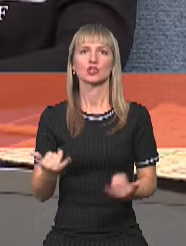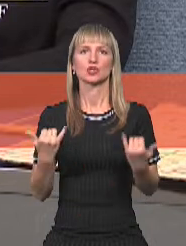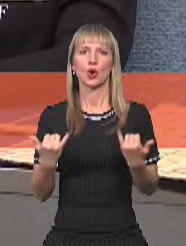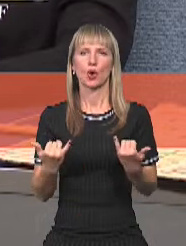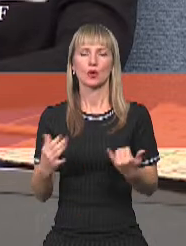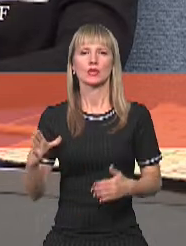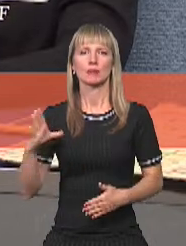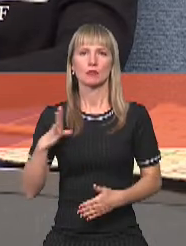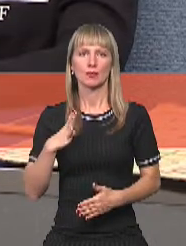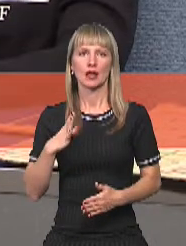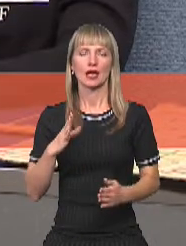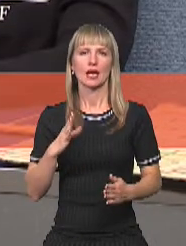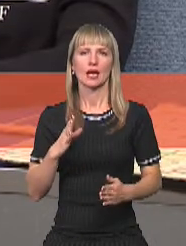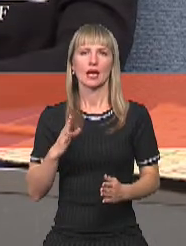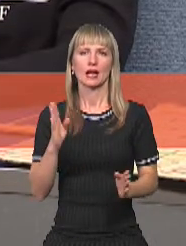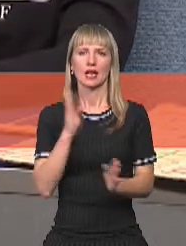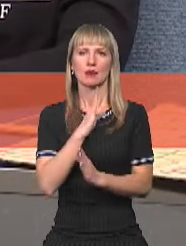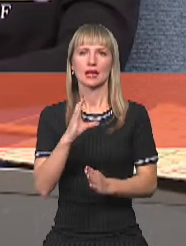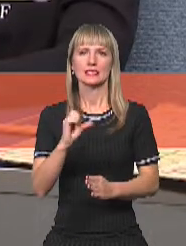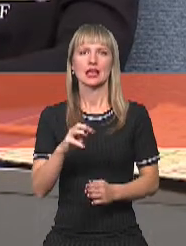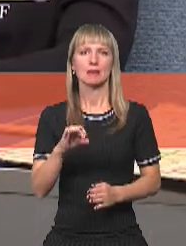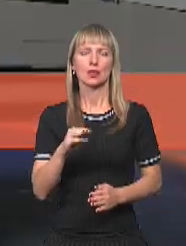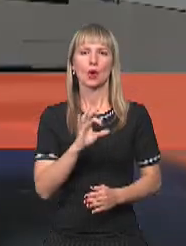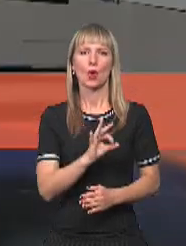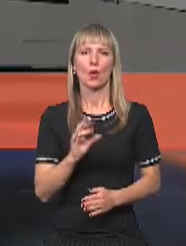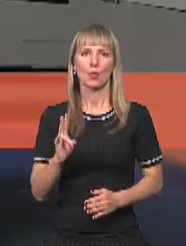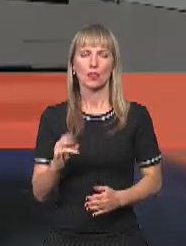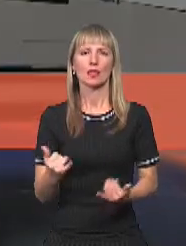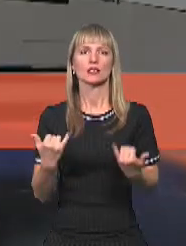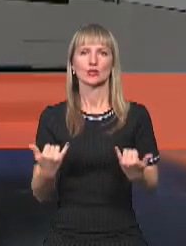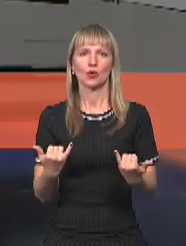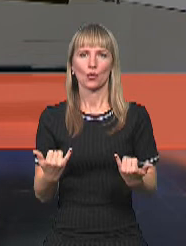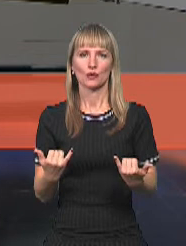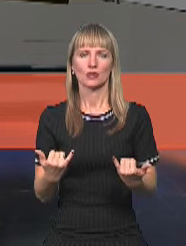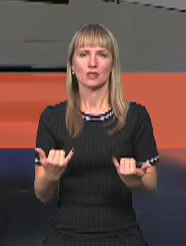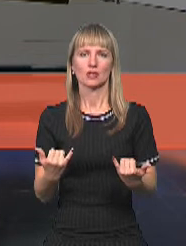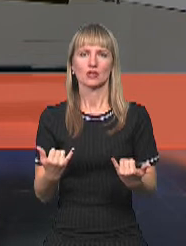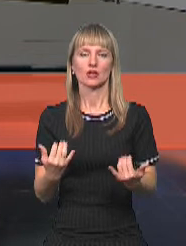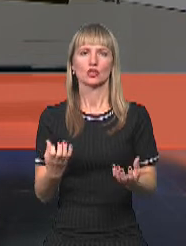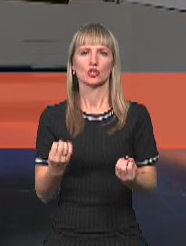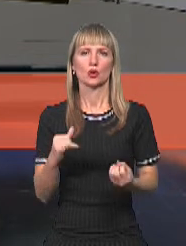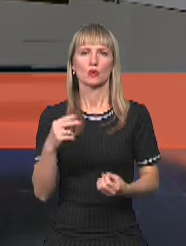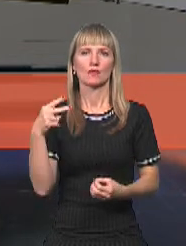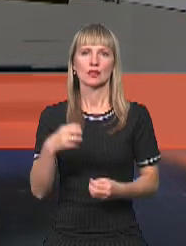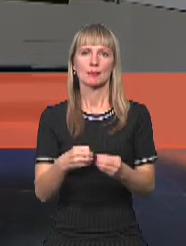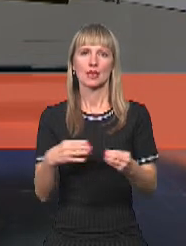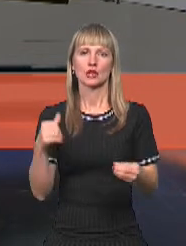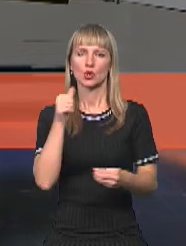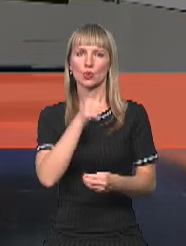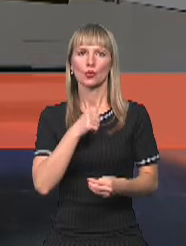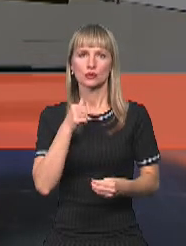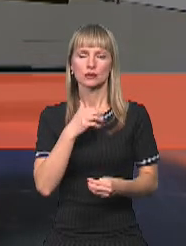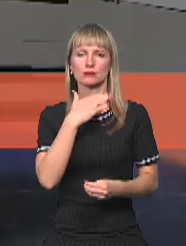сьогодні відбувається кліматичний саміт ООН, просто на сьогодні, якому на прямо сьогодні. Угу. Ще у 2015